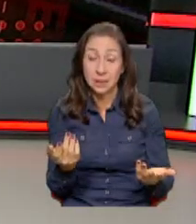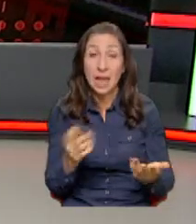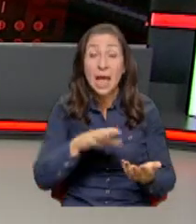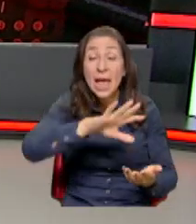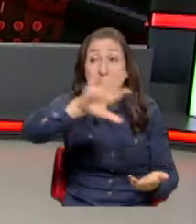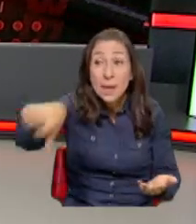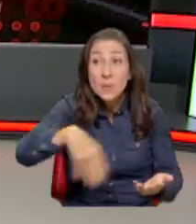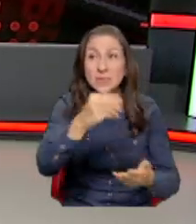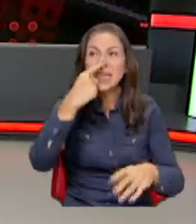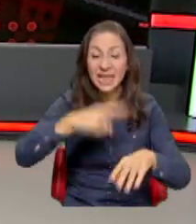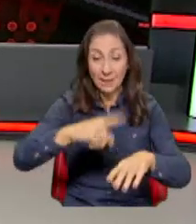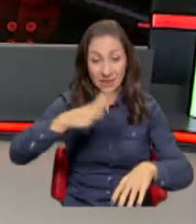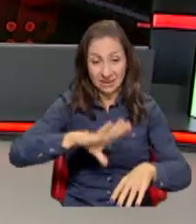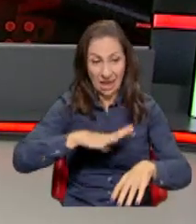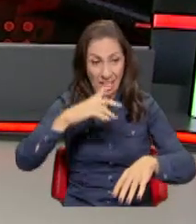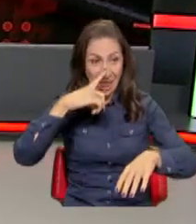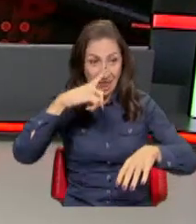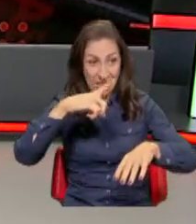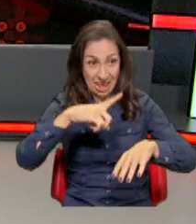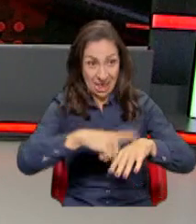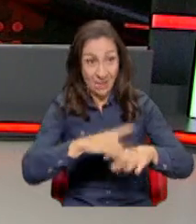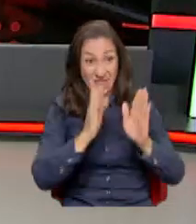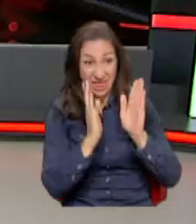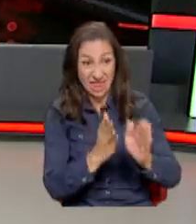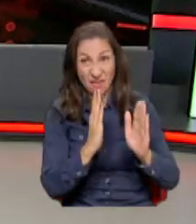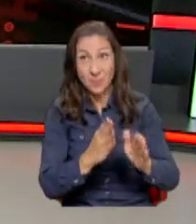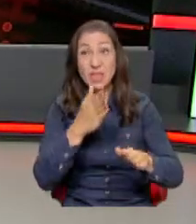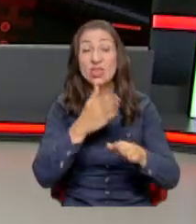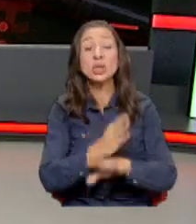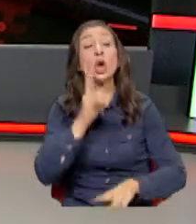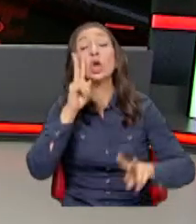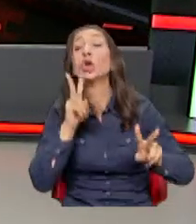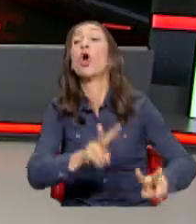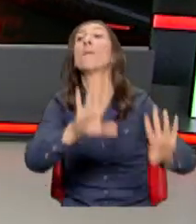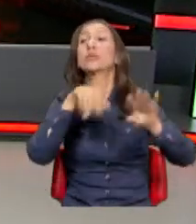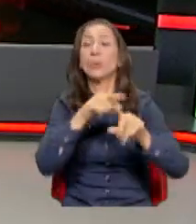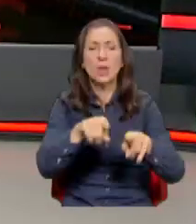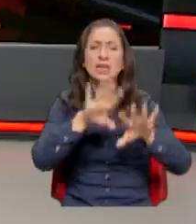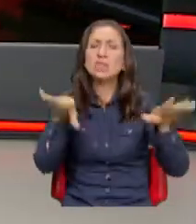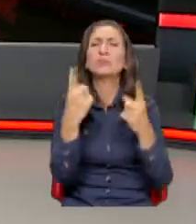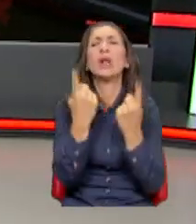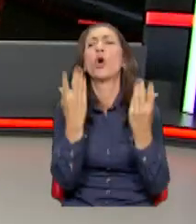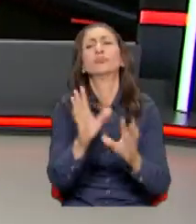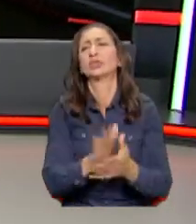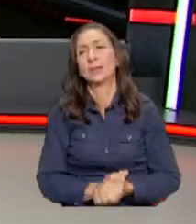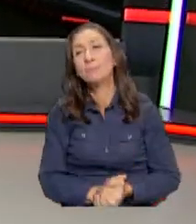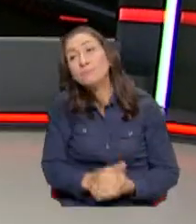hepimiz inanmak istediğimizde inandığımız inanmaya devam ettiğimiz ve gerçekleri görmediğimiz sürece bunların hiçbiri olmayacak söyleyeyim